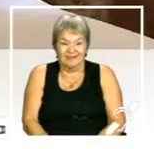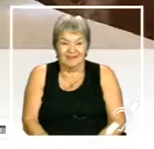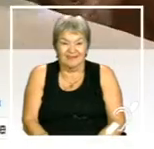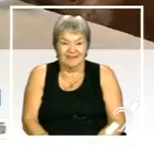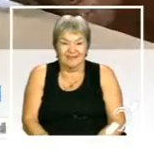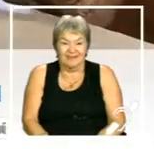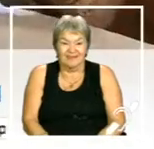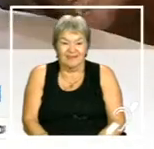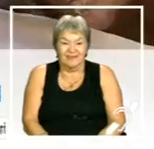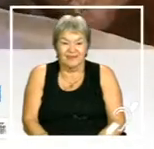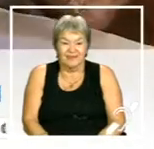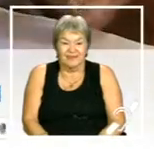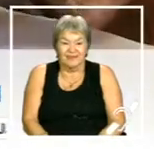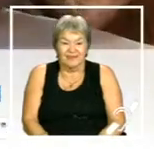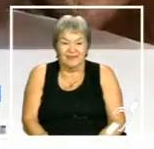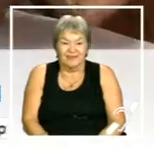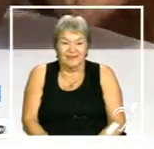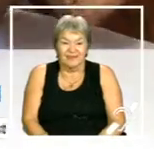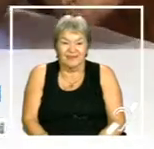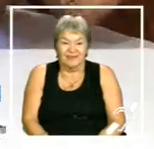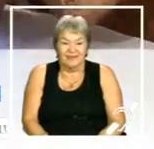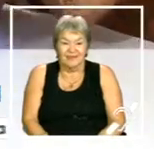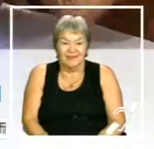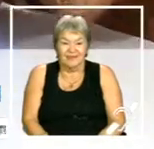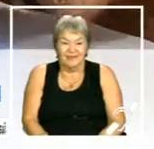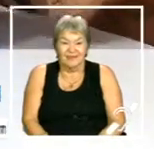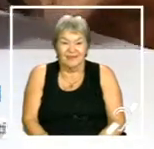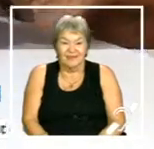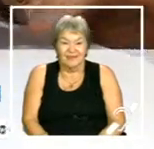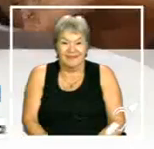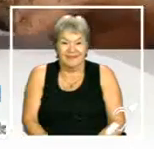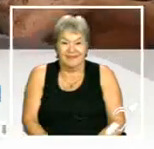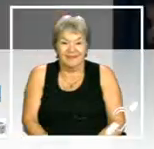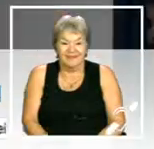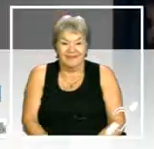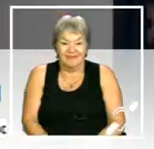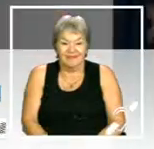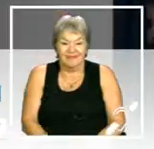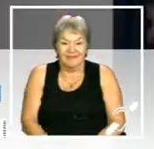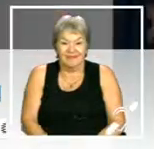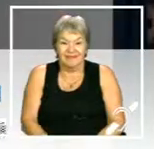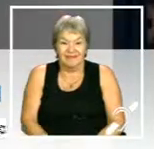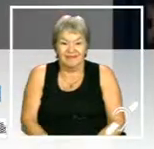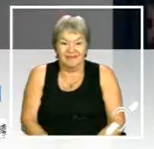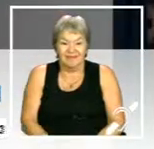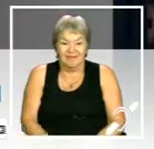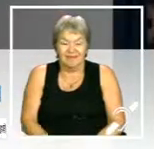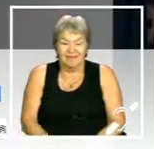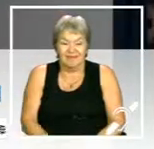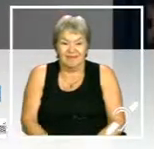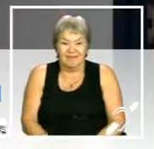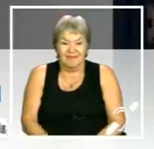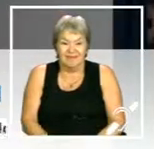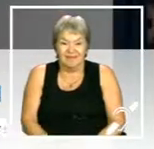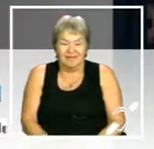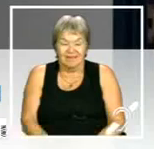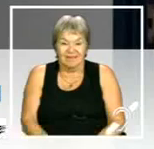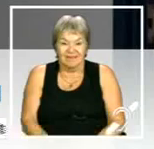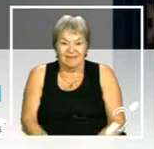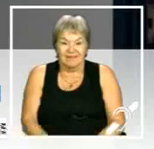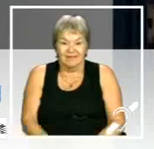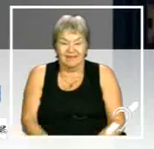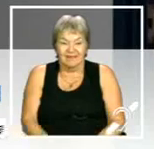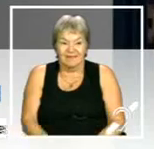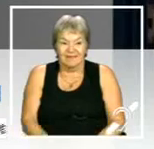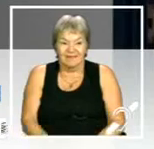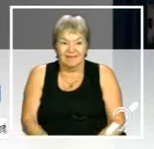finding what is essentially fresh fruit 250 years later is pretty spectacular. All the